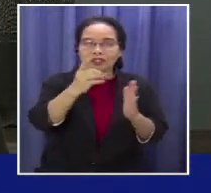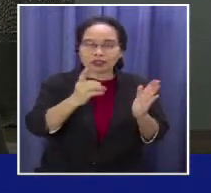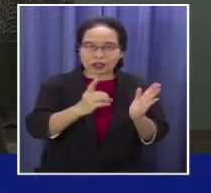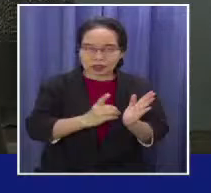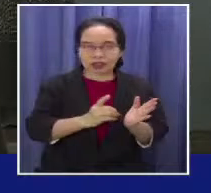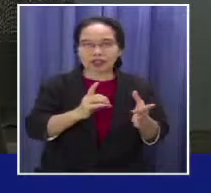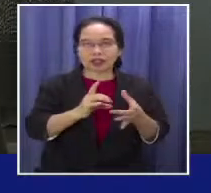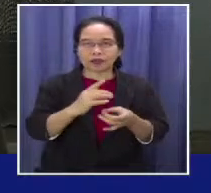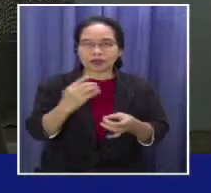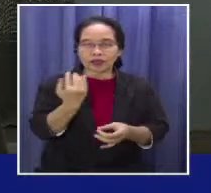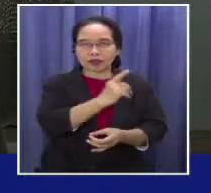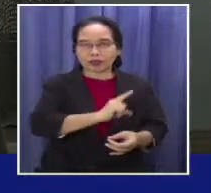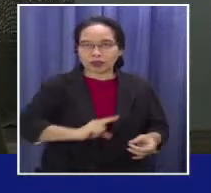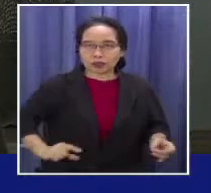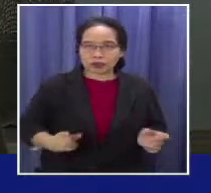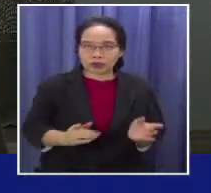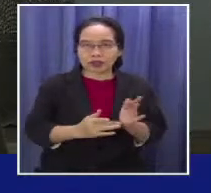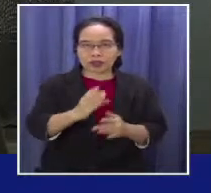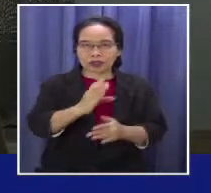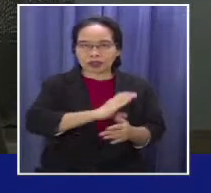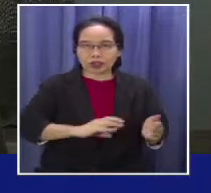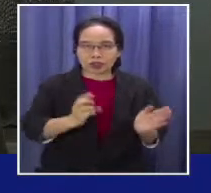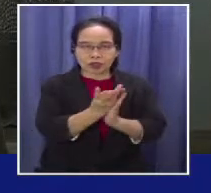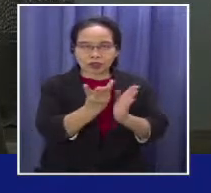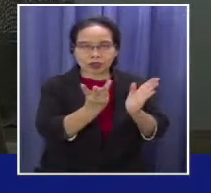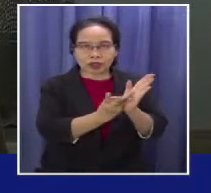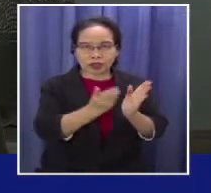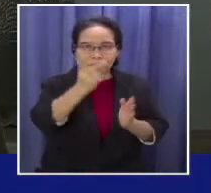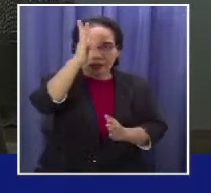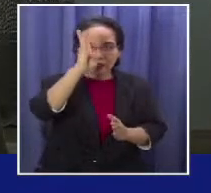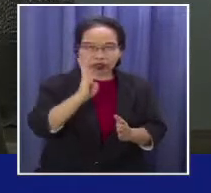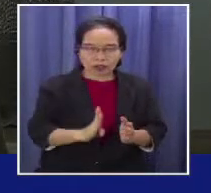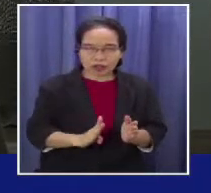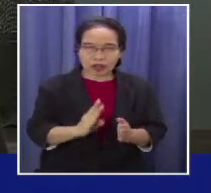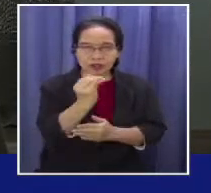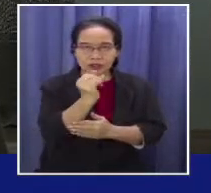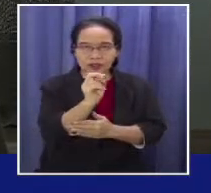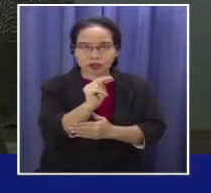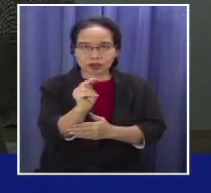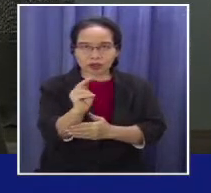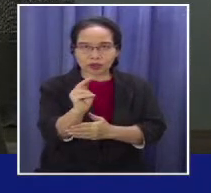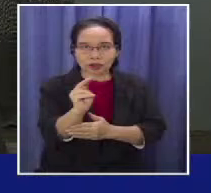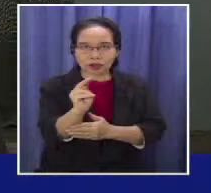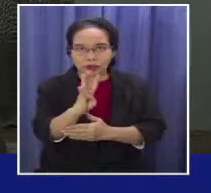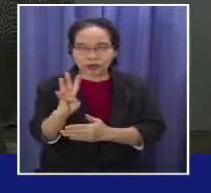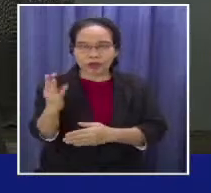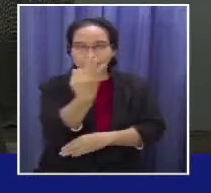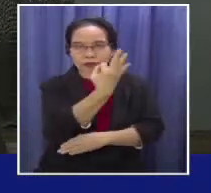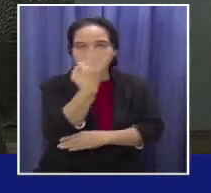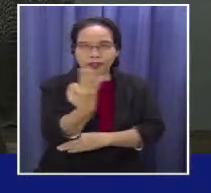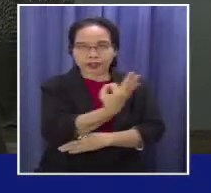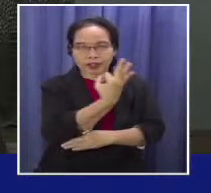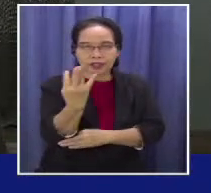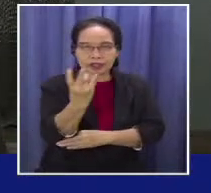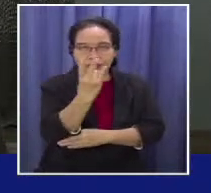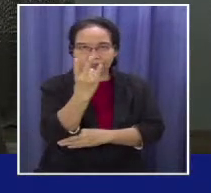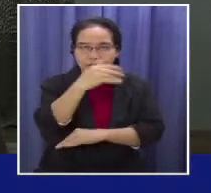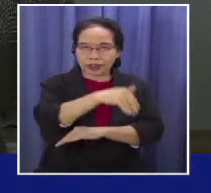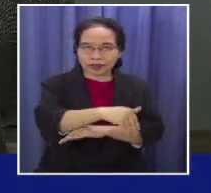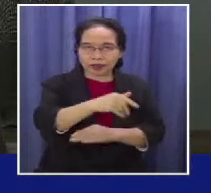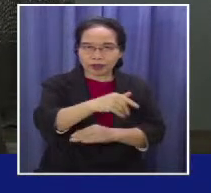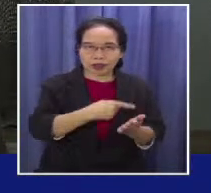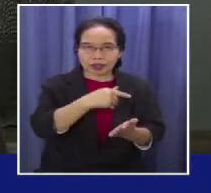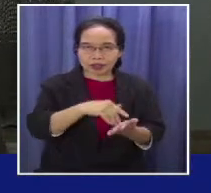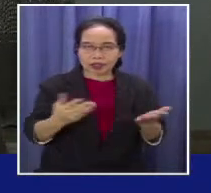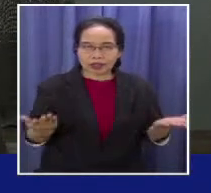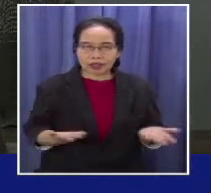asubɔ enkyerɛkyerɛ yi mu yɛsa so tonsa frɛ mu bio abɛda ɛtɔ so num ɛwɔ Awurade mmara nsɛm a Yesu